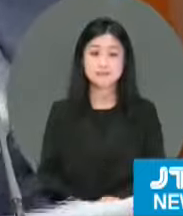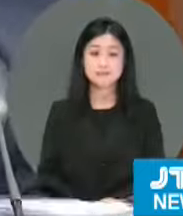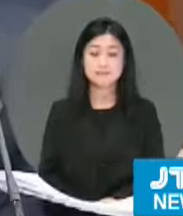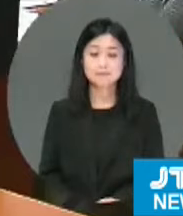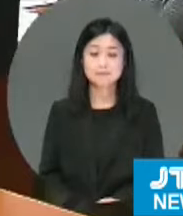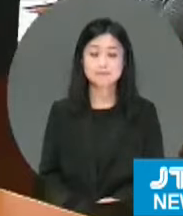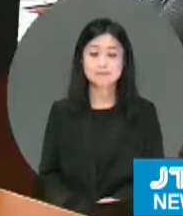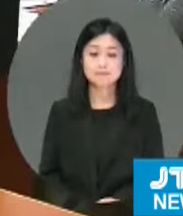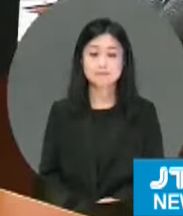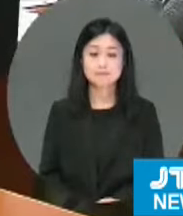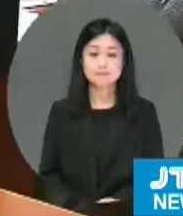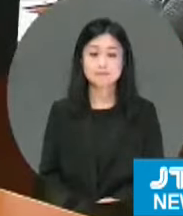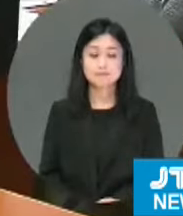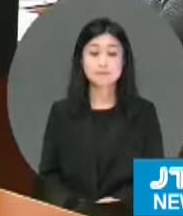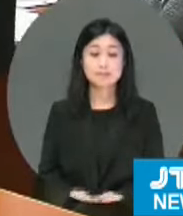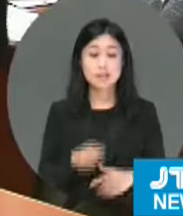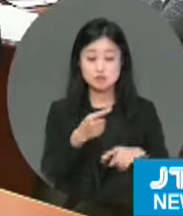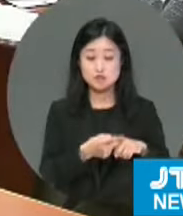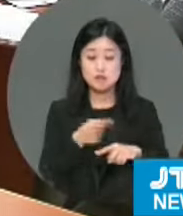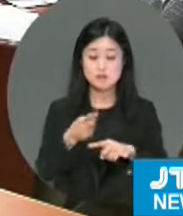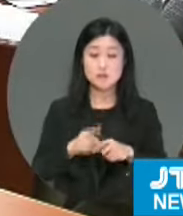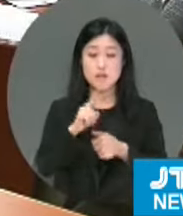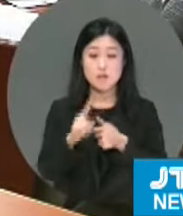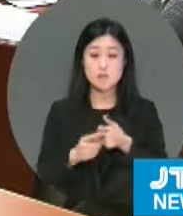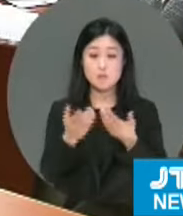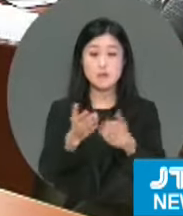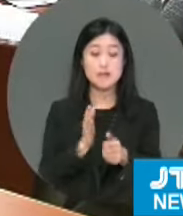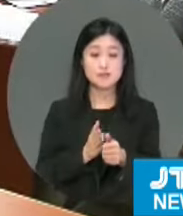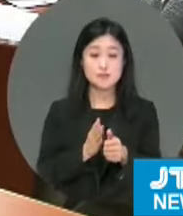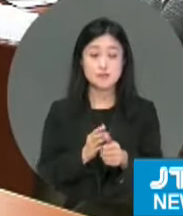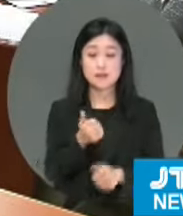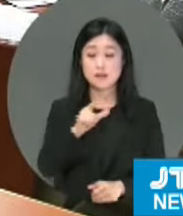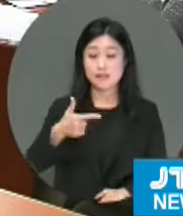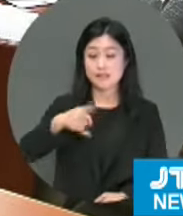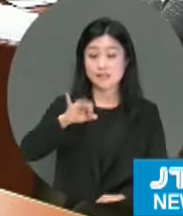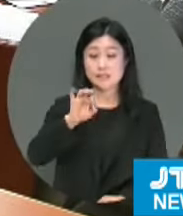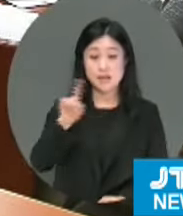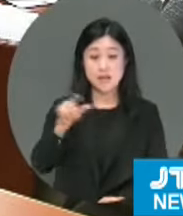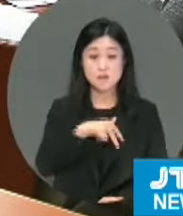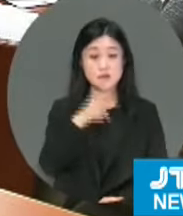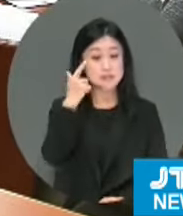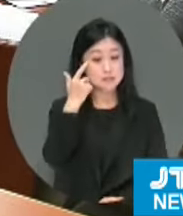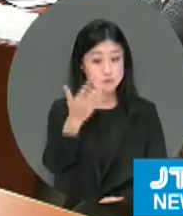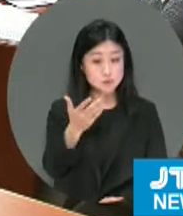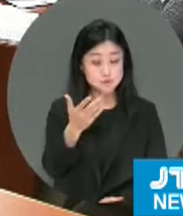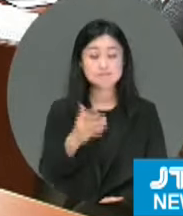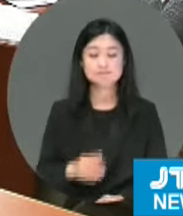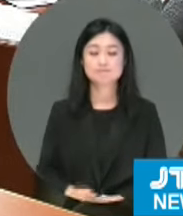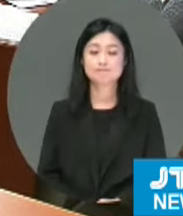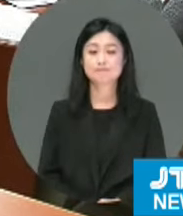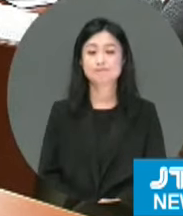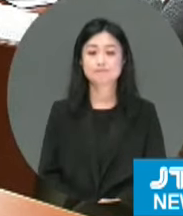그렇게 하시고요. 중간중간 보고해 주시고요. 네. 한재원 질의하시겠습니까? 예, 질의하시기 바랍니다.